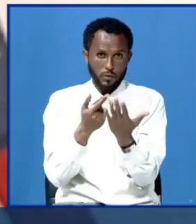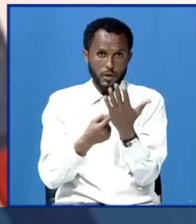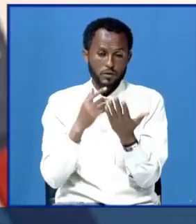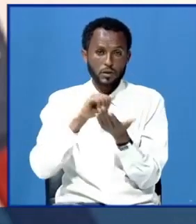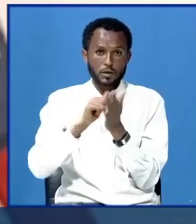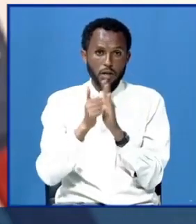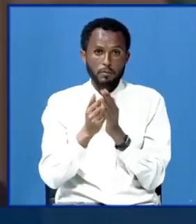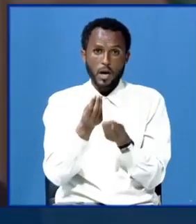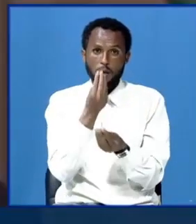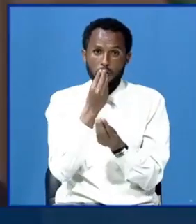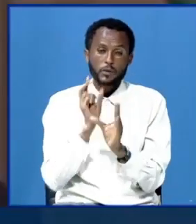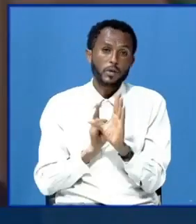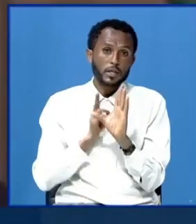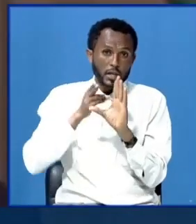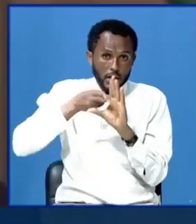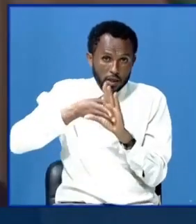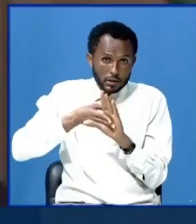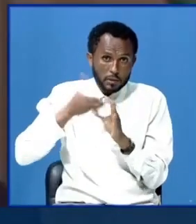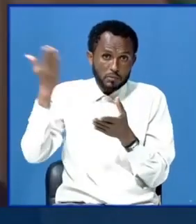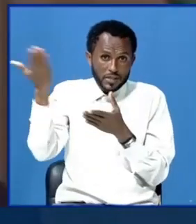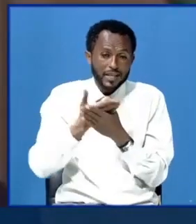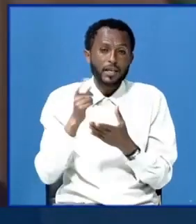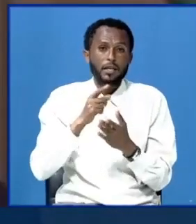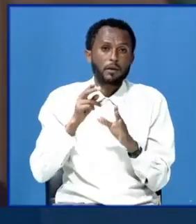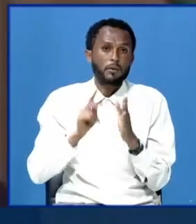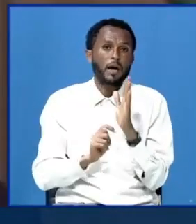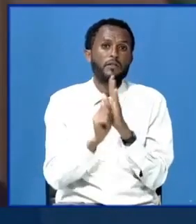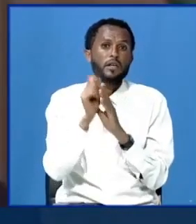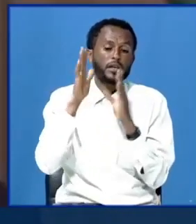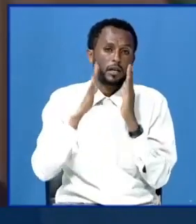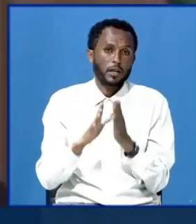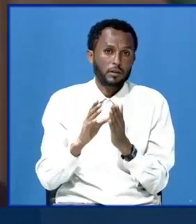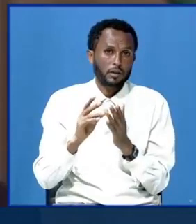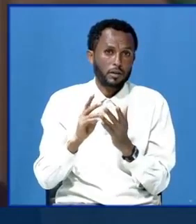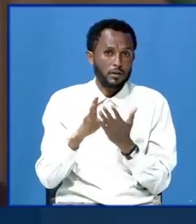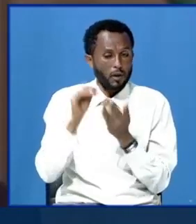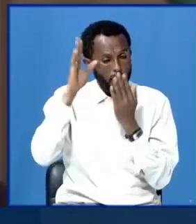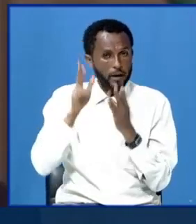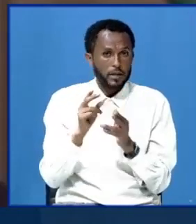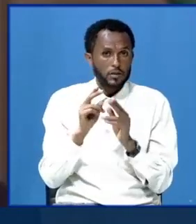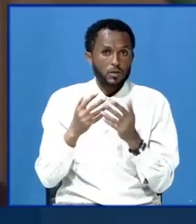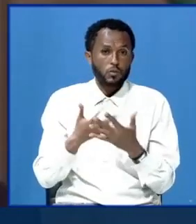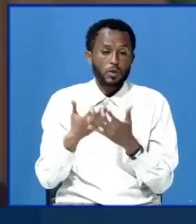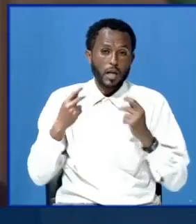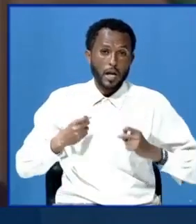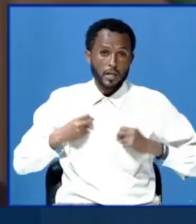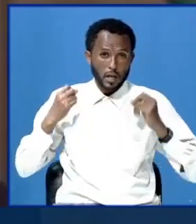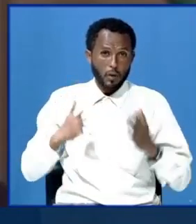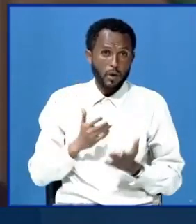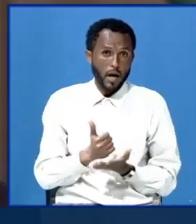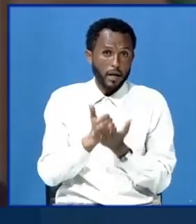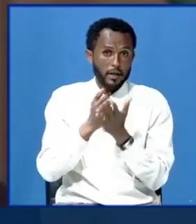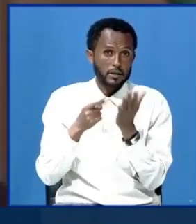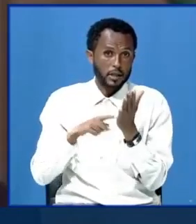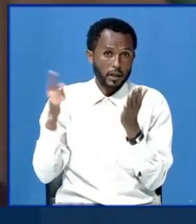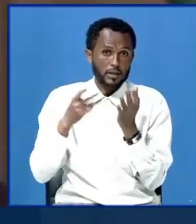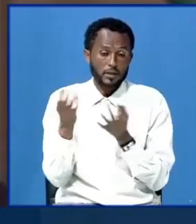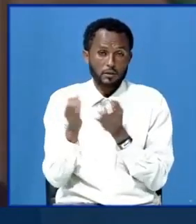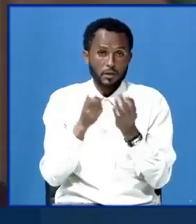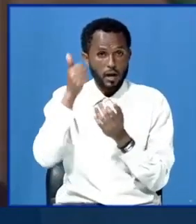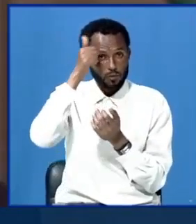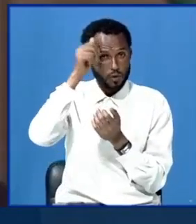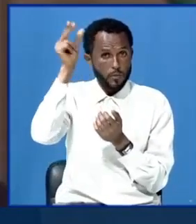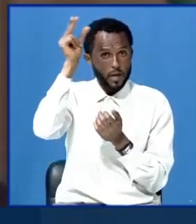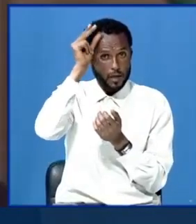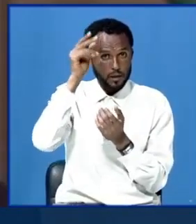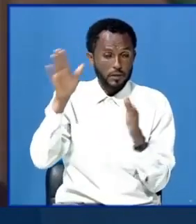እንተኾነ ምግቢ ንዳድን ብዘይገደብ ናብ ትግራይ ክኣትውን ሰብኣዊ ሓገዝ ንወታደራዊ ረብሓ ምውዓል ተቕባልነት ከም ዘይብሉን ዝጠቐሰ መግለጺ ኣንቶኒ ብሊንከን